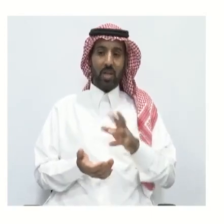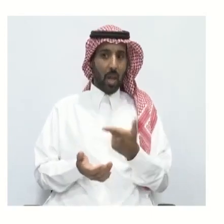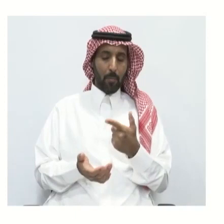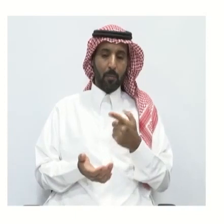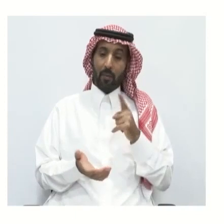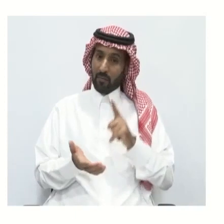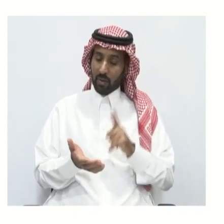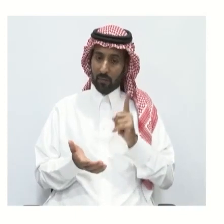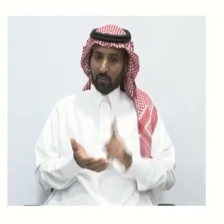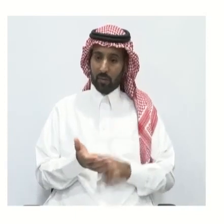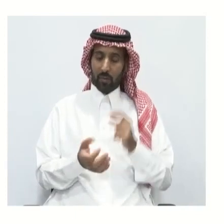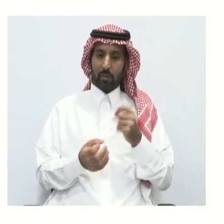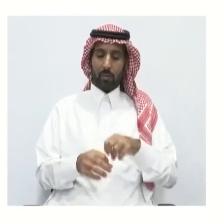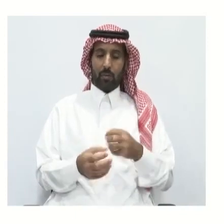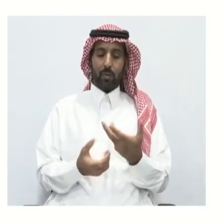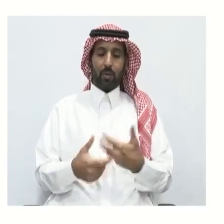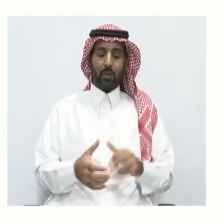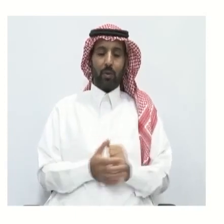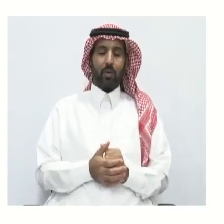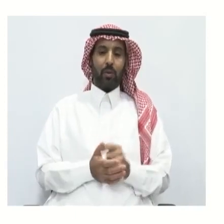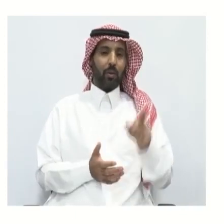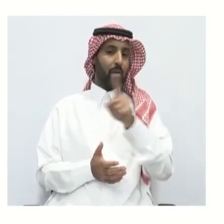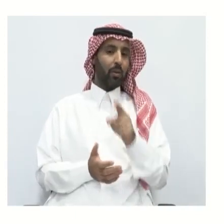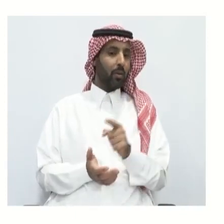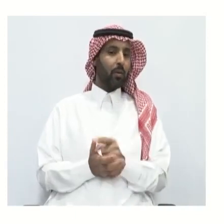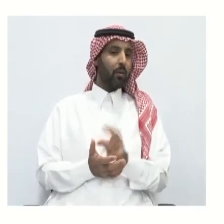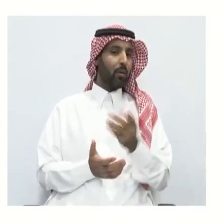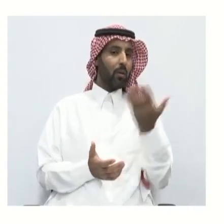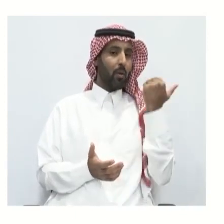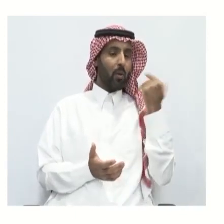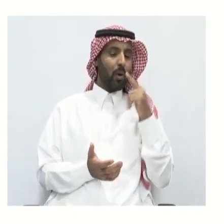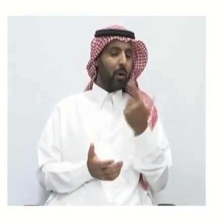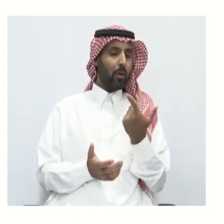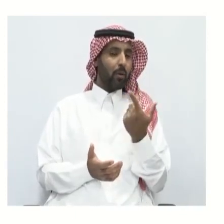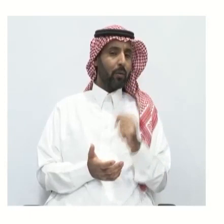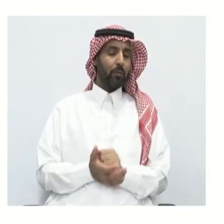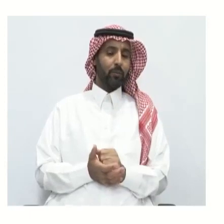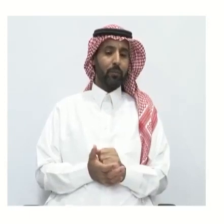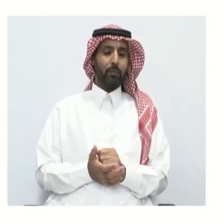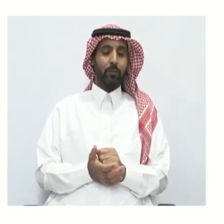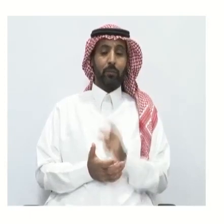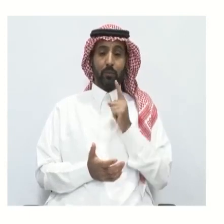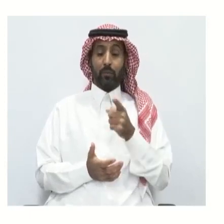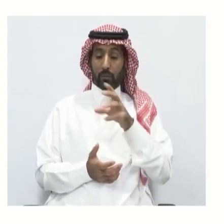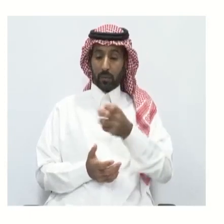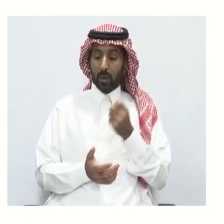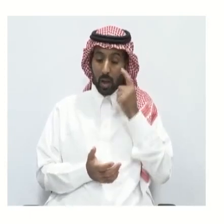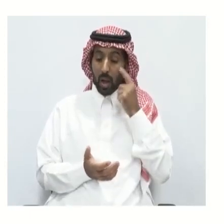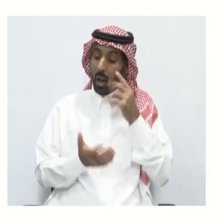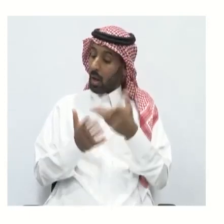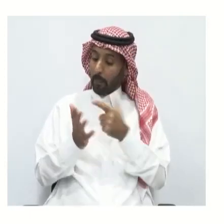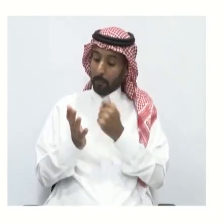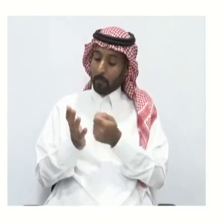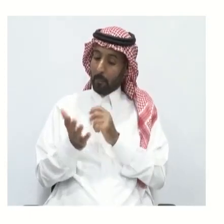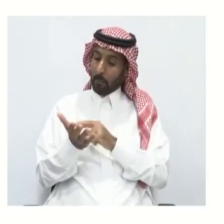فهذا هو المردود الفعلي اذا هذا السؤال يعتمد على السؤال الذي قبله اذا استخرجت المردود النظري